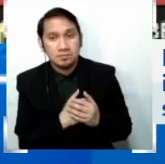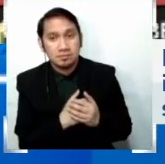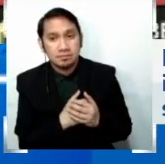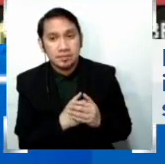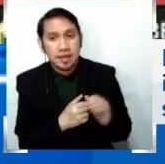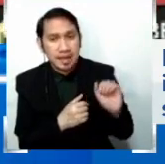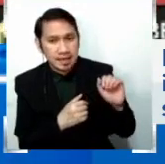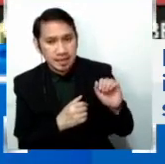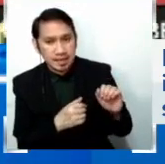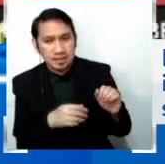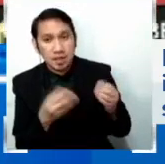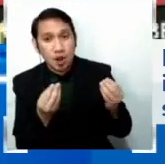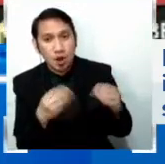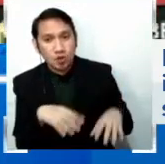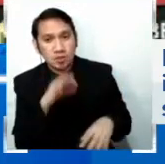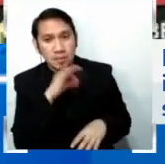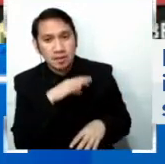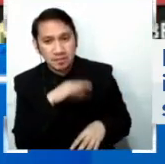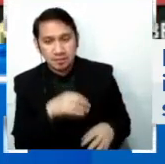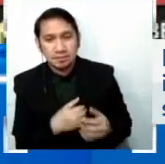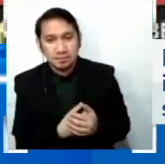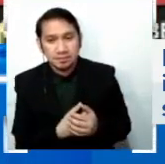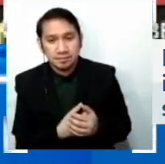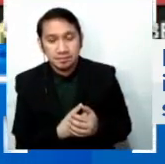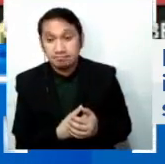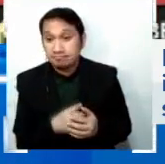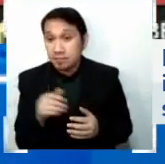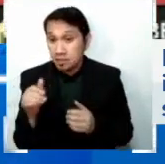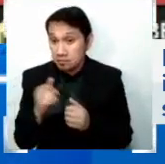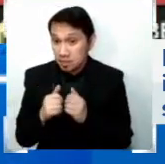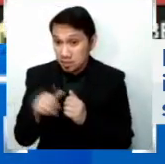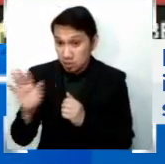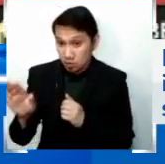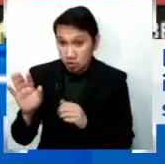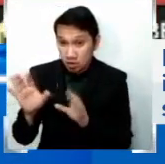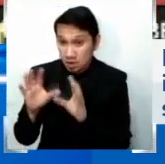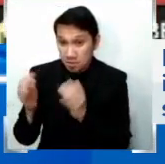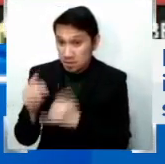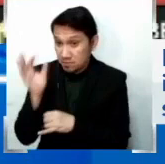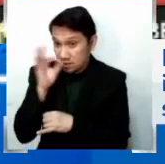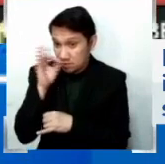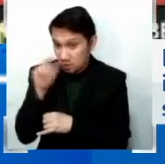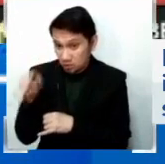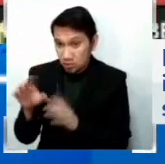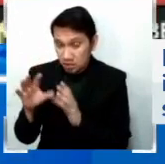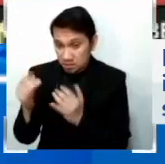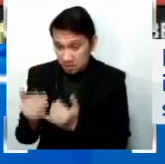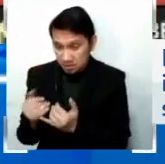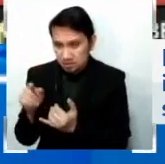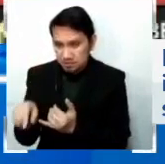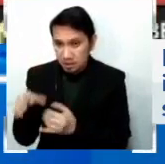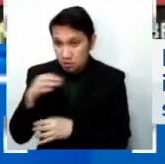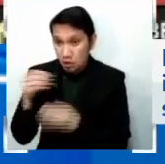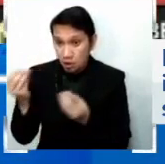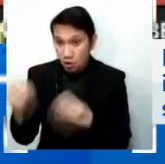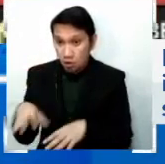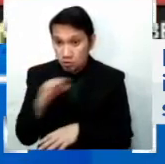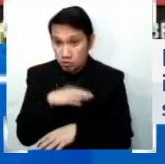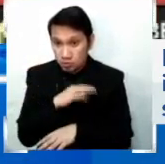nalugi kami. So nalugi yung Filipino Corporation na nakipagsa palaran. Abang